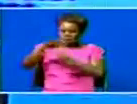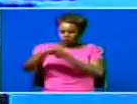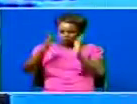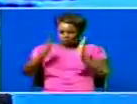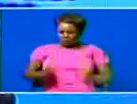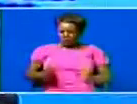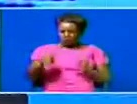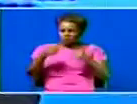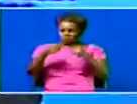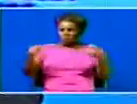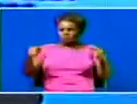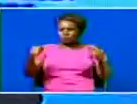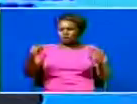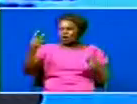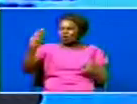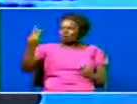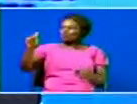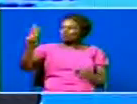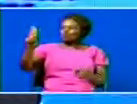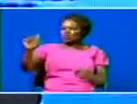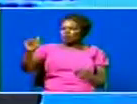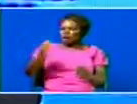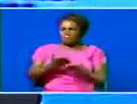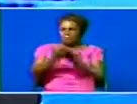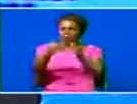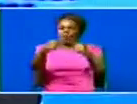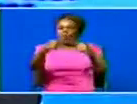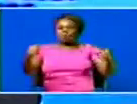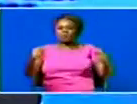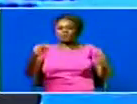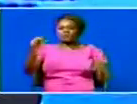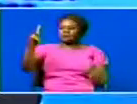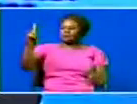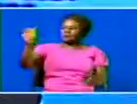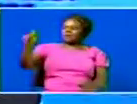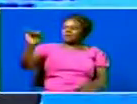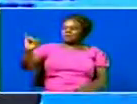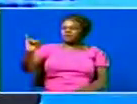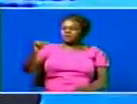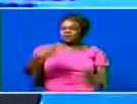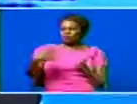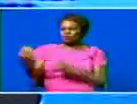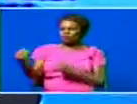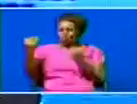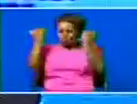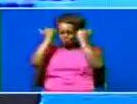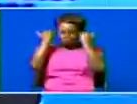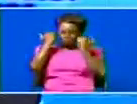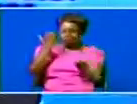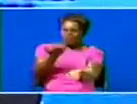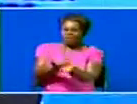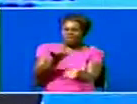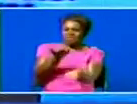ya kupinga ushindi wa gavana Alfred Mutua iliyowasilishwa na mpinzani wake wa Vinyandeti alifika kizimbani kutoa